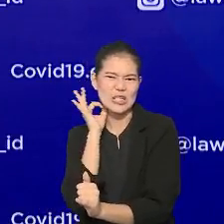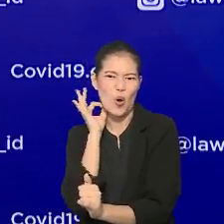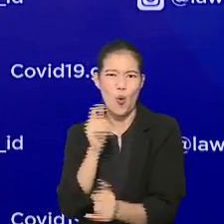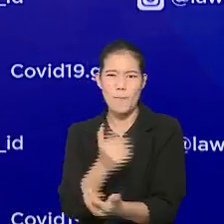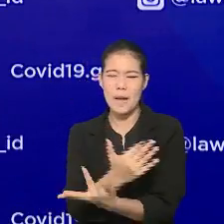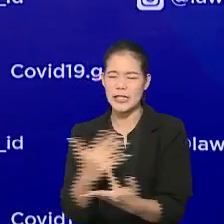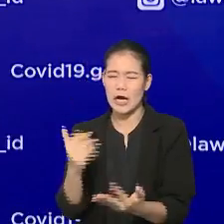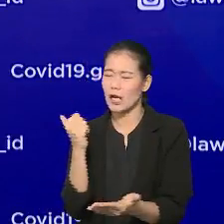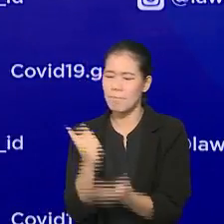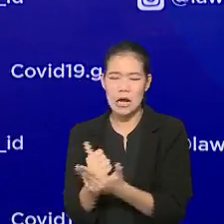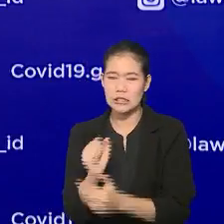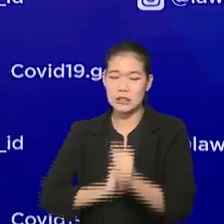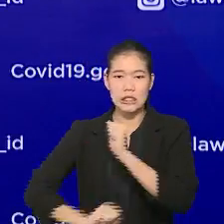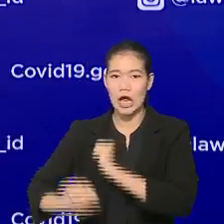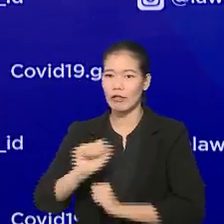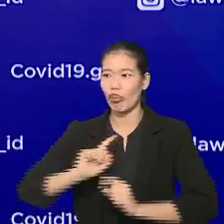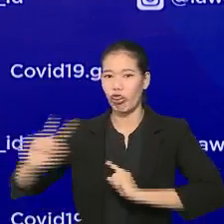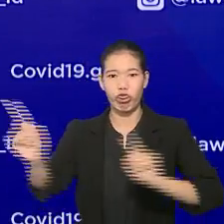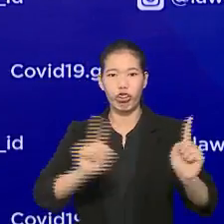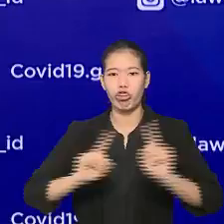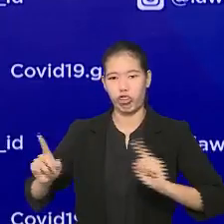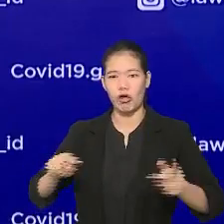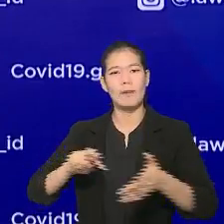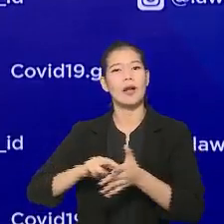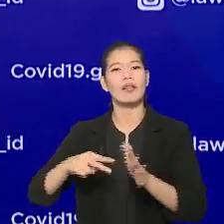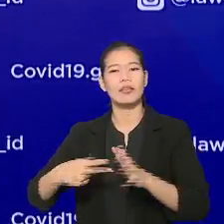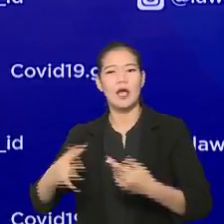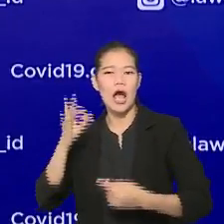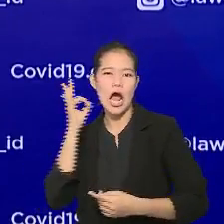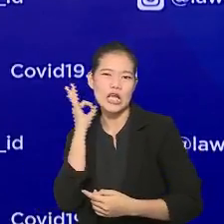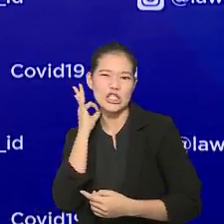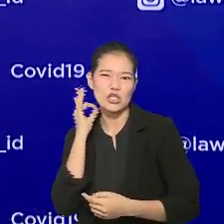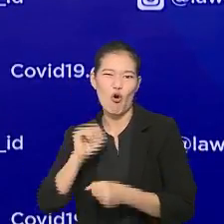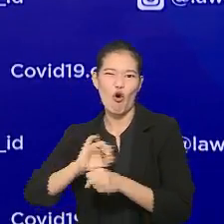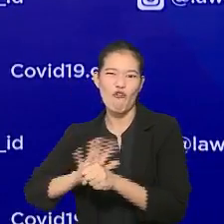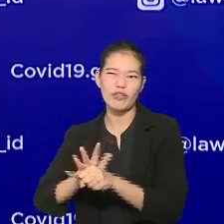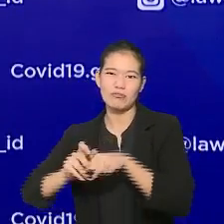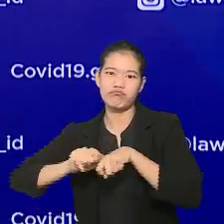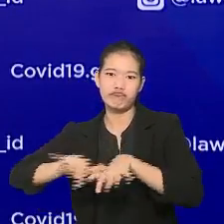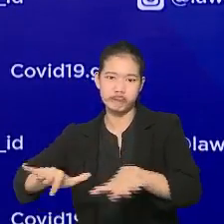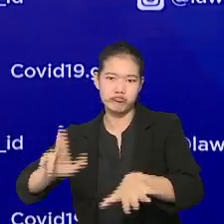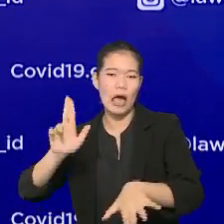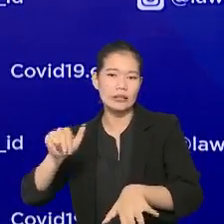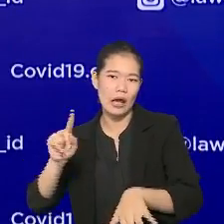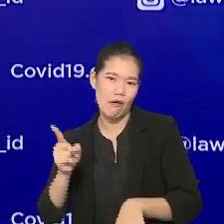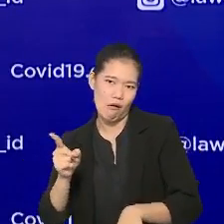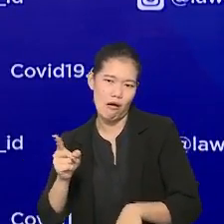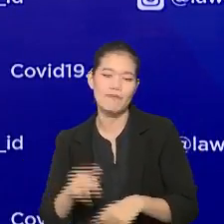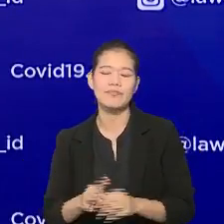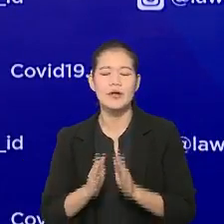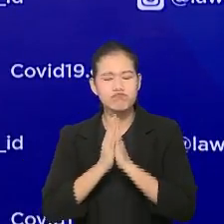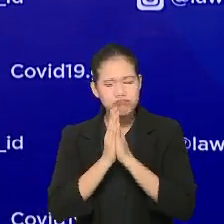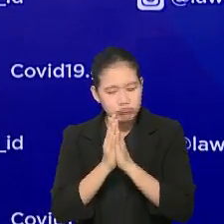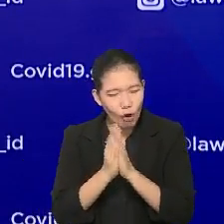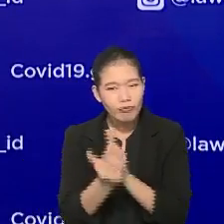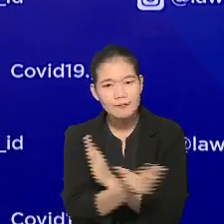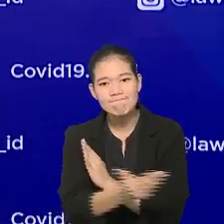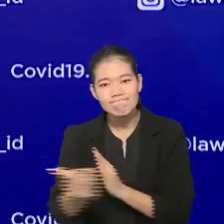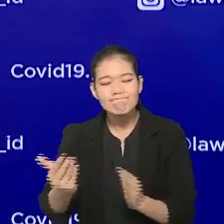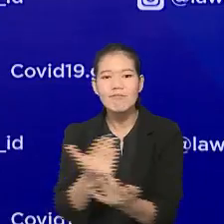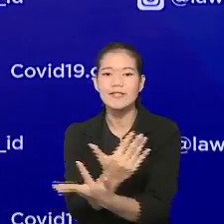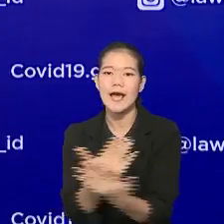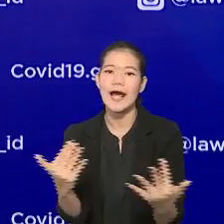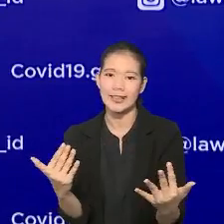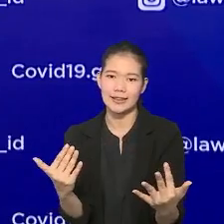aktivitas masyarakat dan berpotensi meningkatkan penularan COVID-19. Dimohon kepada seluruh